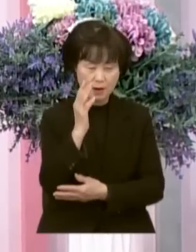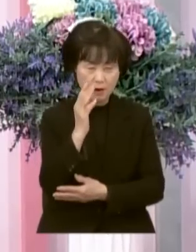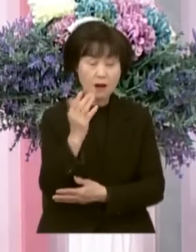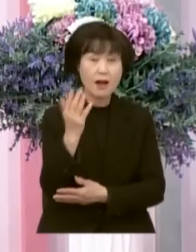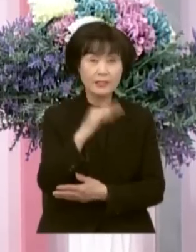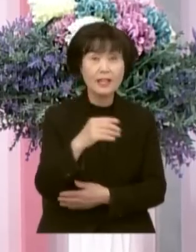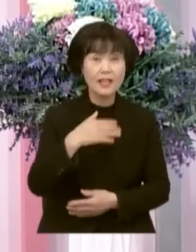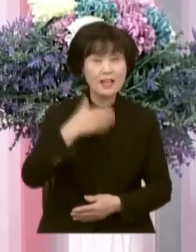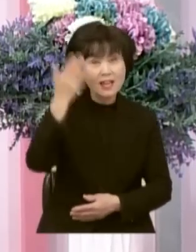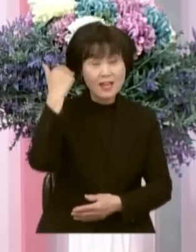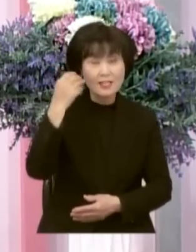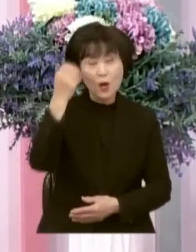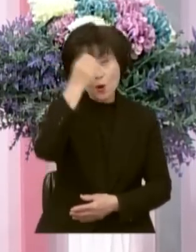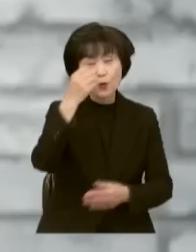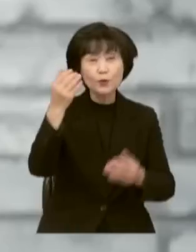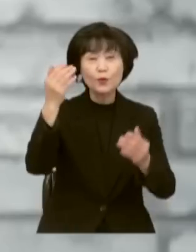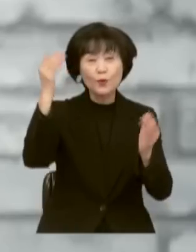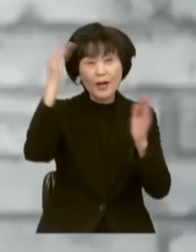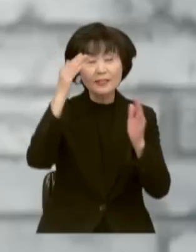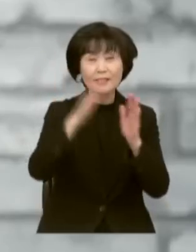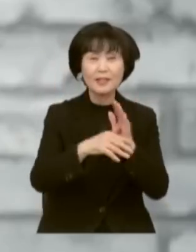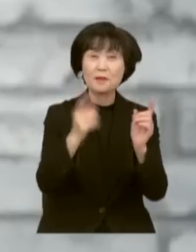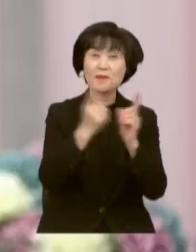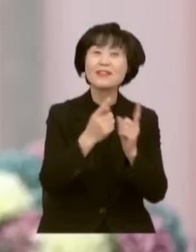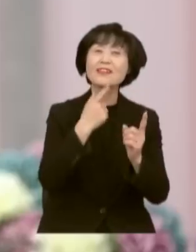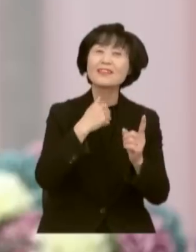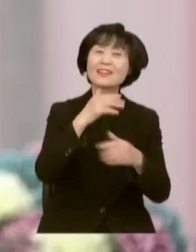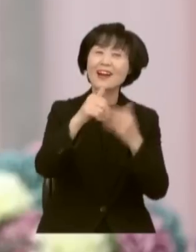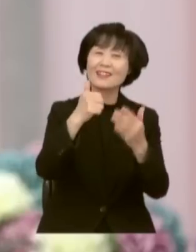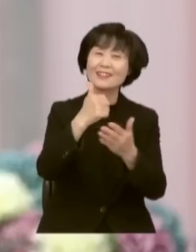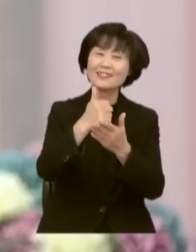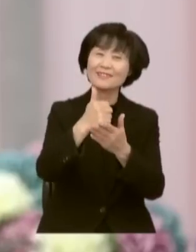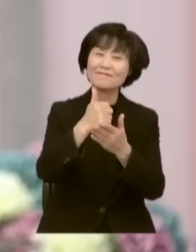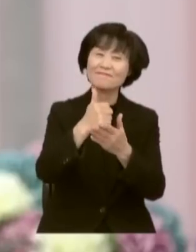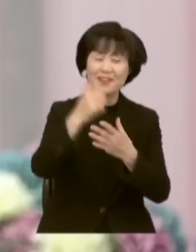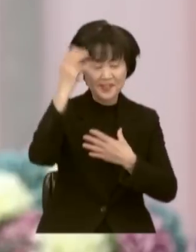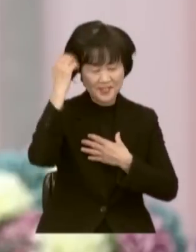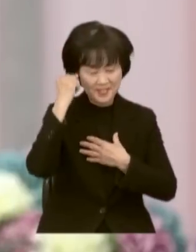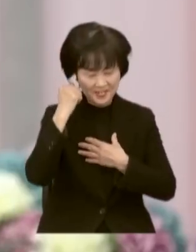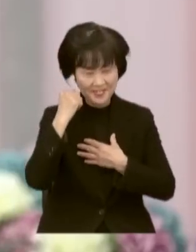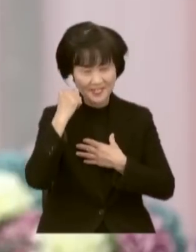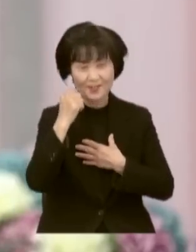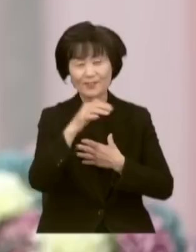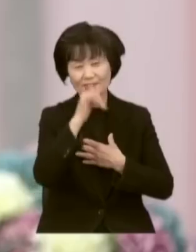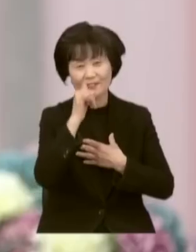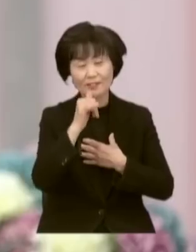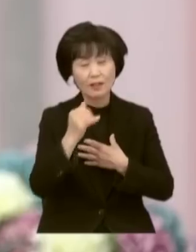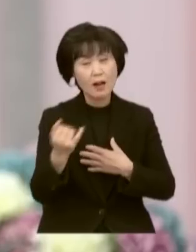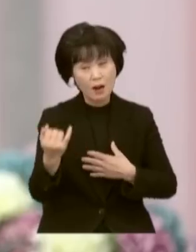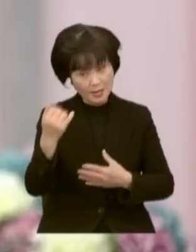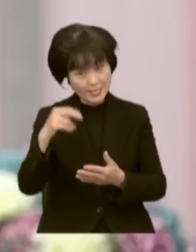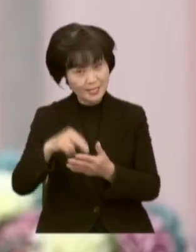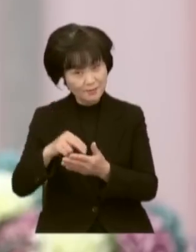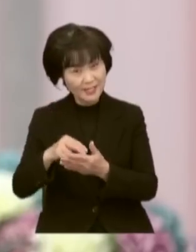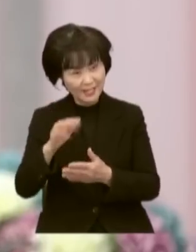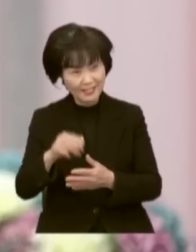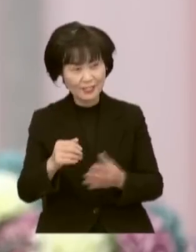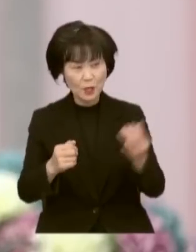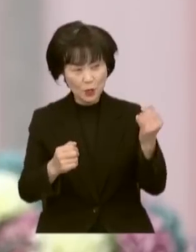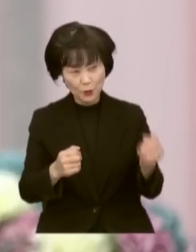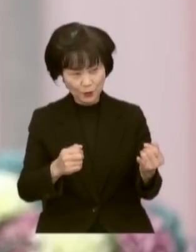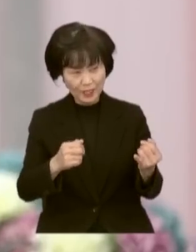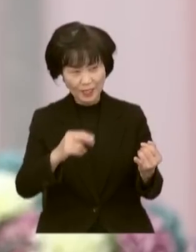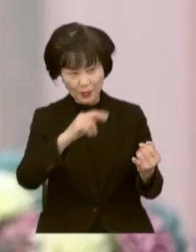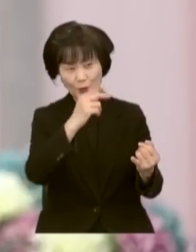하나님이 또 스물스물 이제 떠오르면서 그 자리에 또 함께 해주셨단 말이죠. 그래서 언니는 그렇게 생각했을 거예요. 얘가 이제